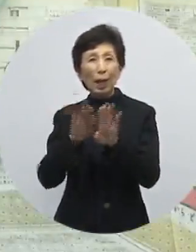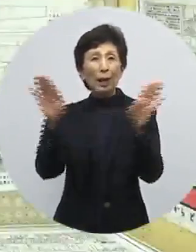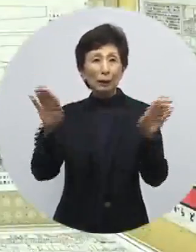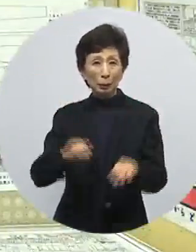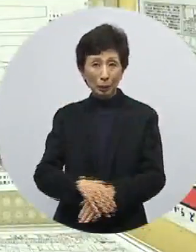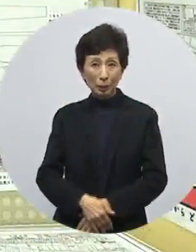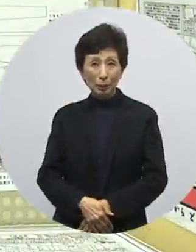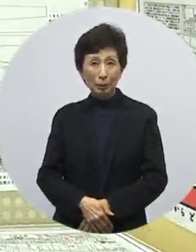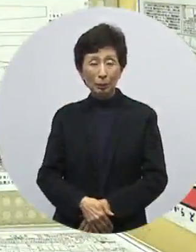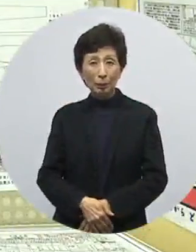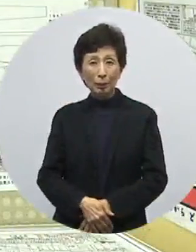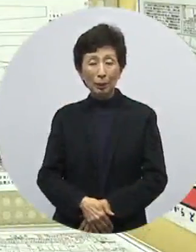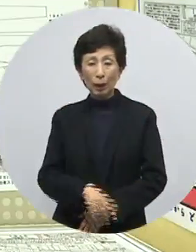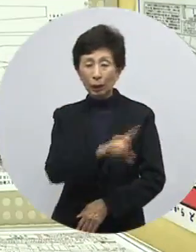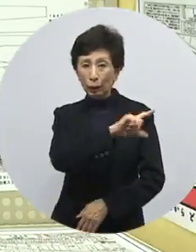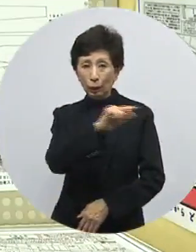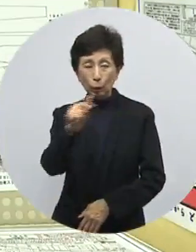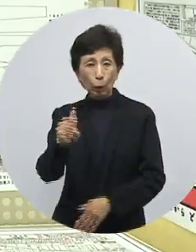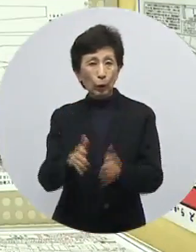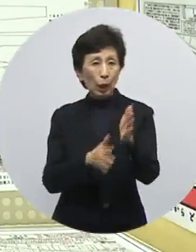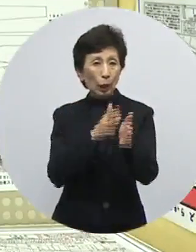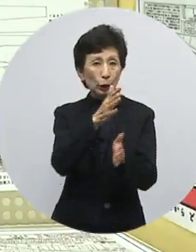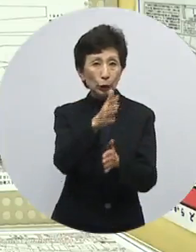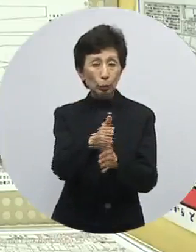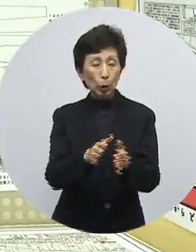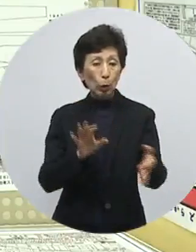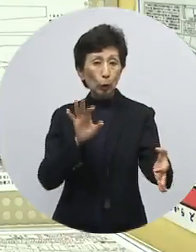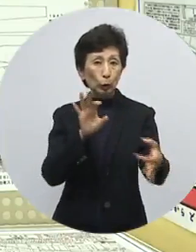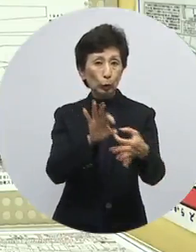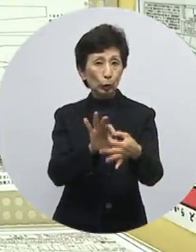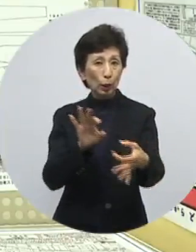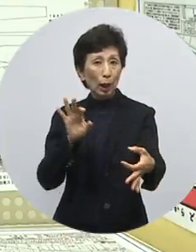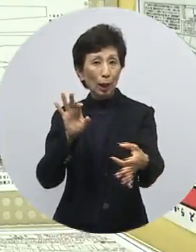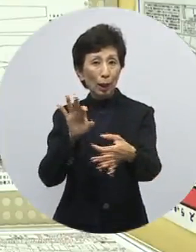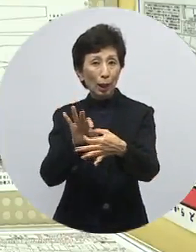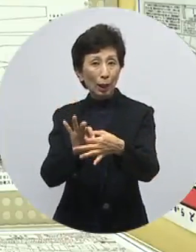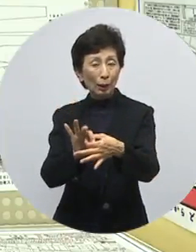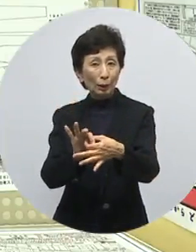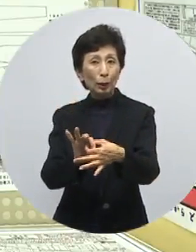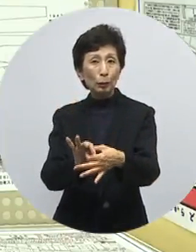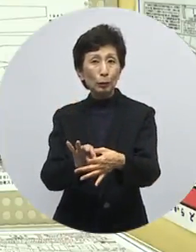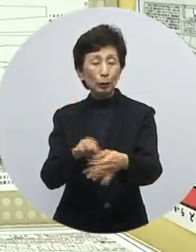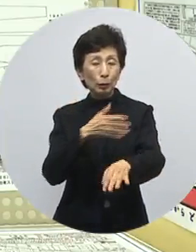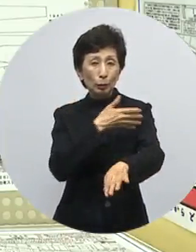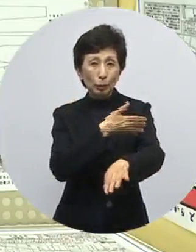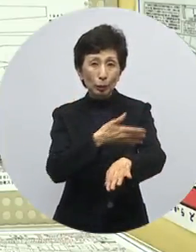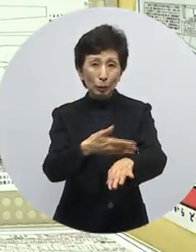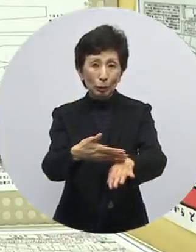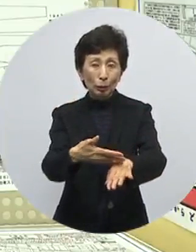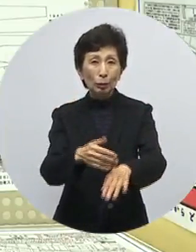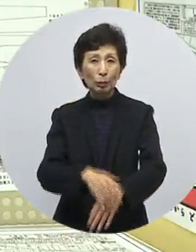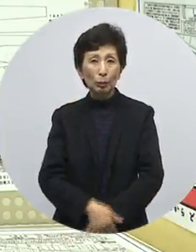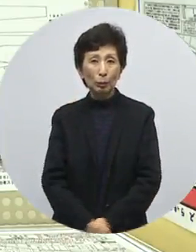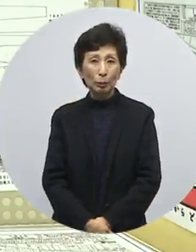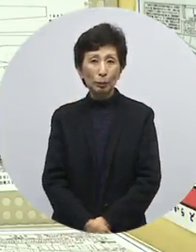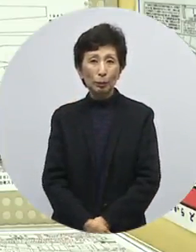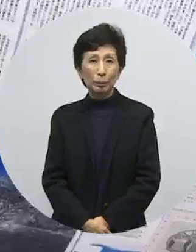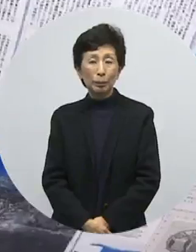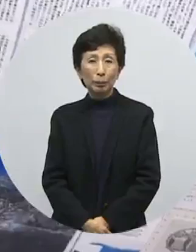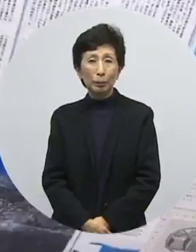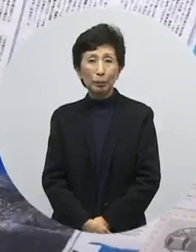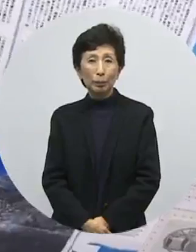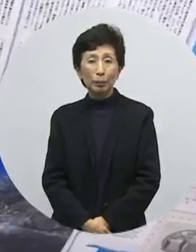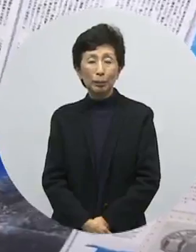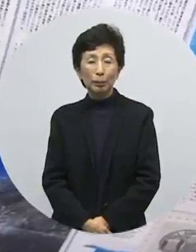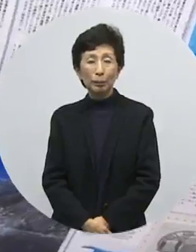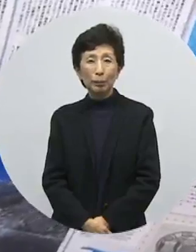からですね、いろんなスポーツにつながってきたようなんですね。でそれを今回は